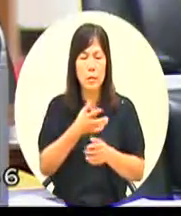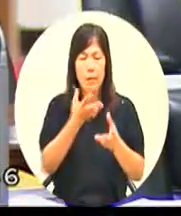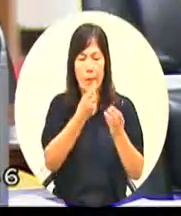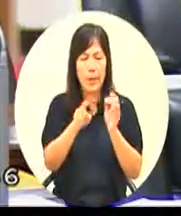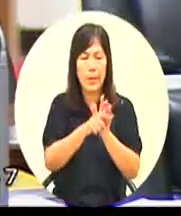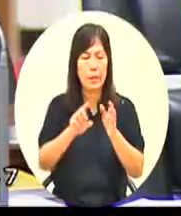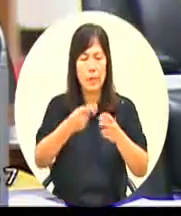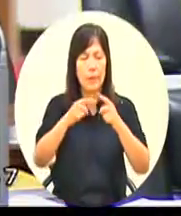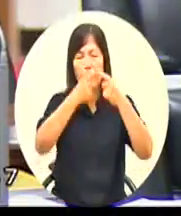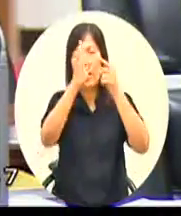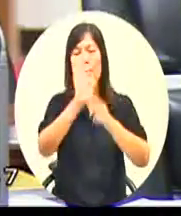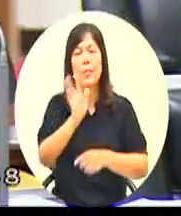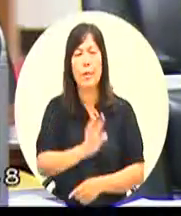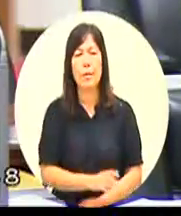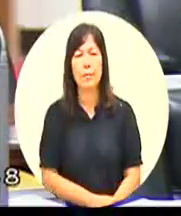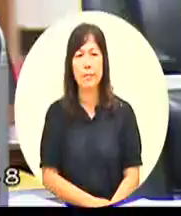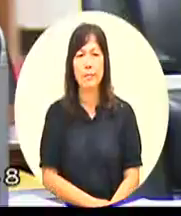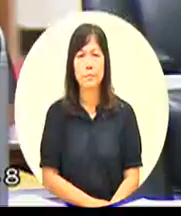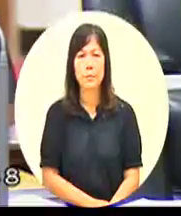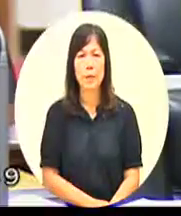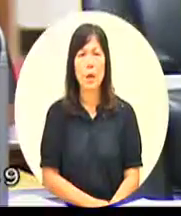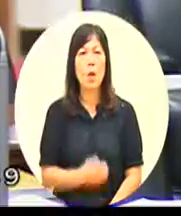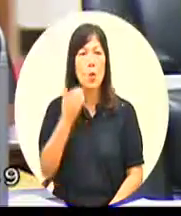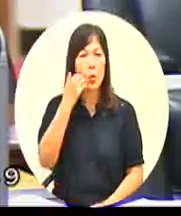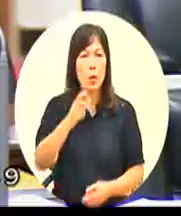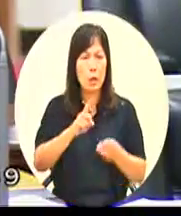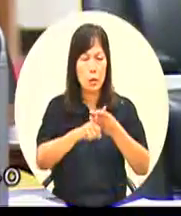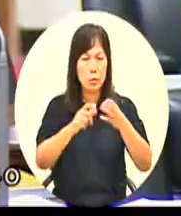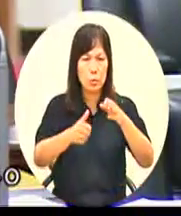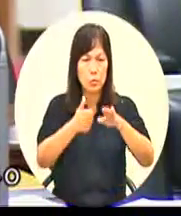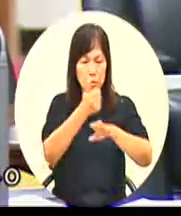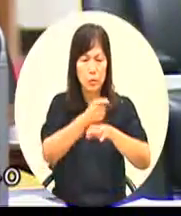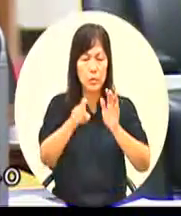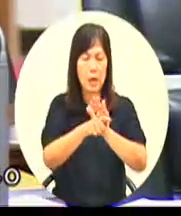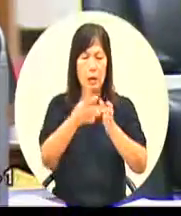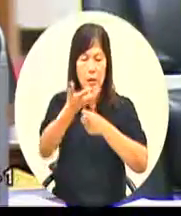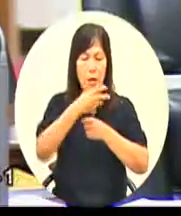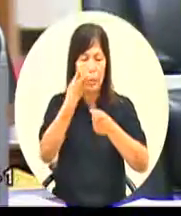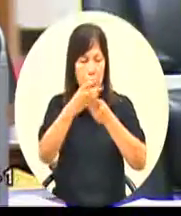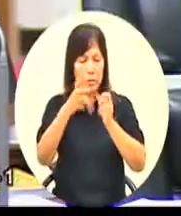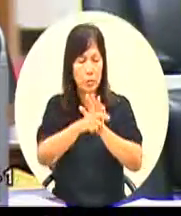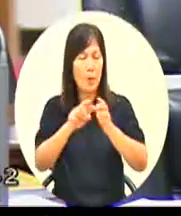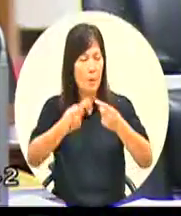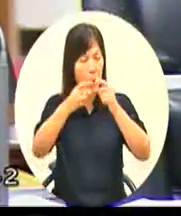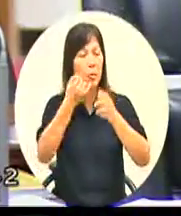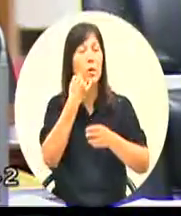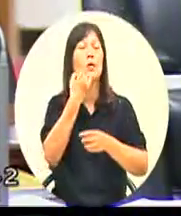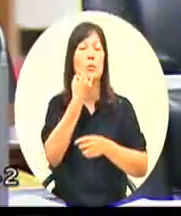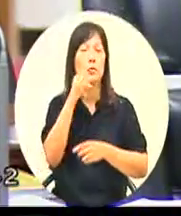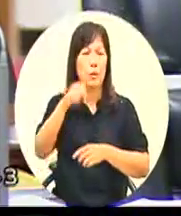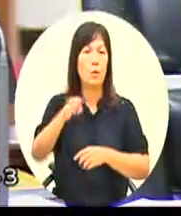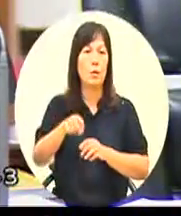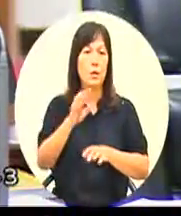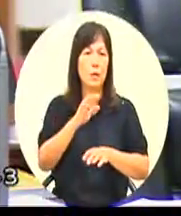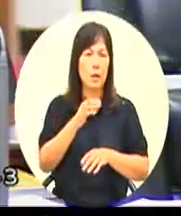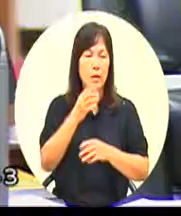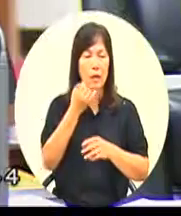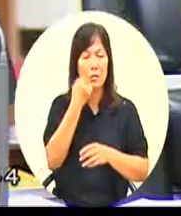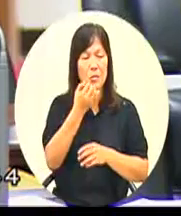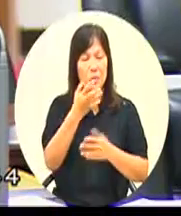跟你们在这边辩了。只要主席要给我半个小时在这辩的话，我就跟你在这辩。对，问题是不可能